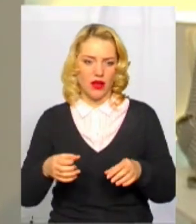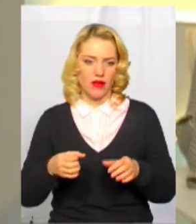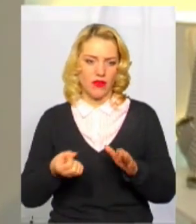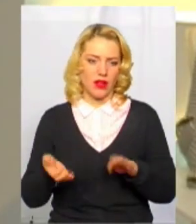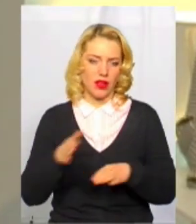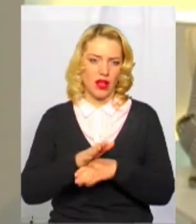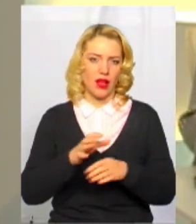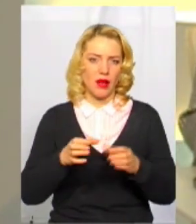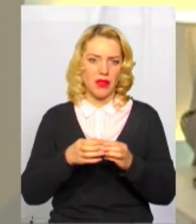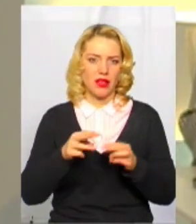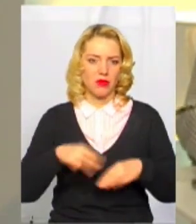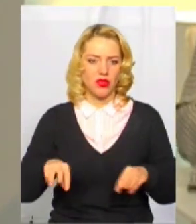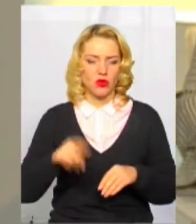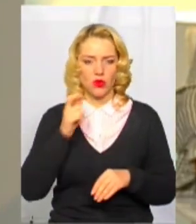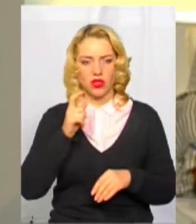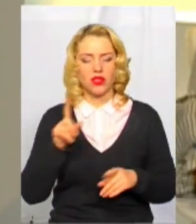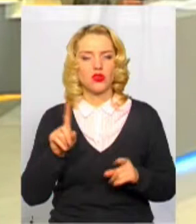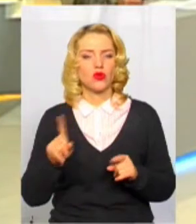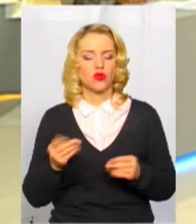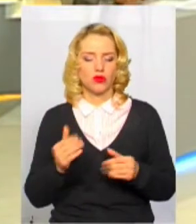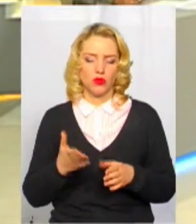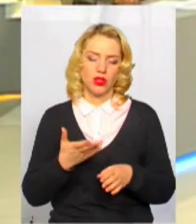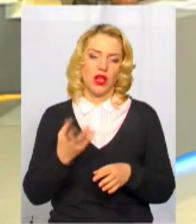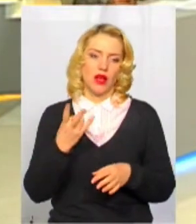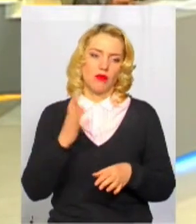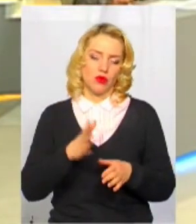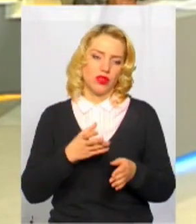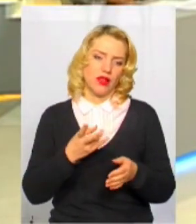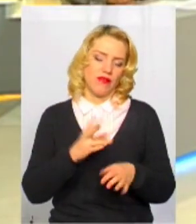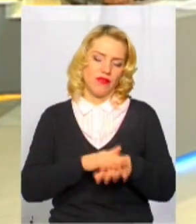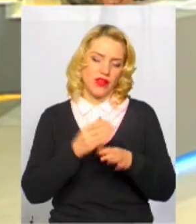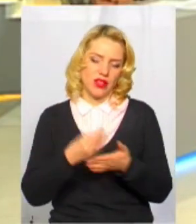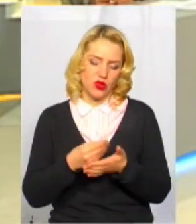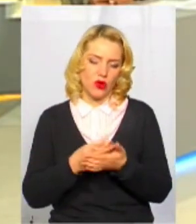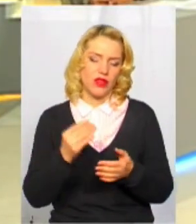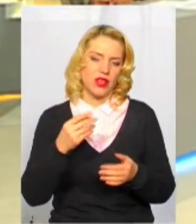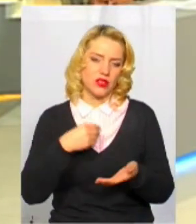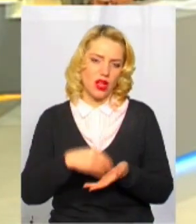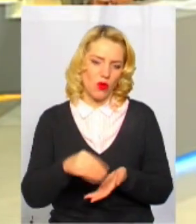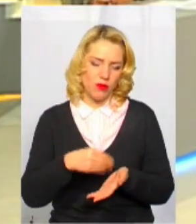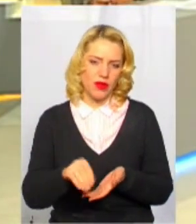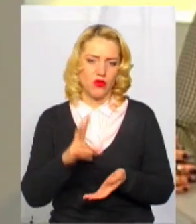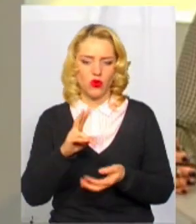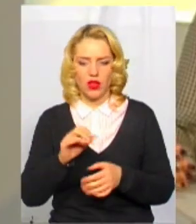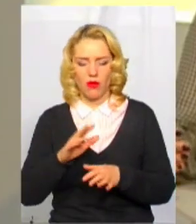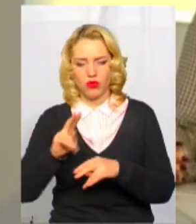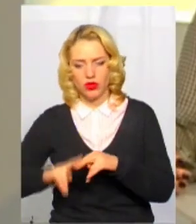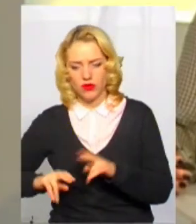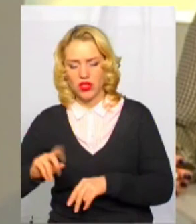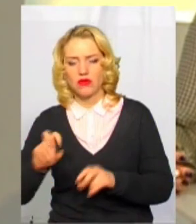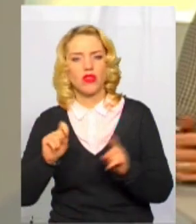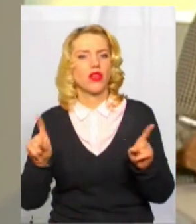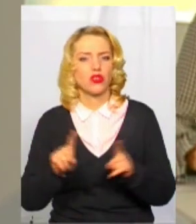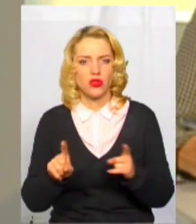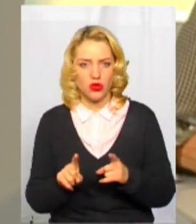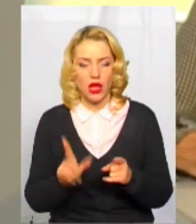На що ці кошти будуть? Буде сума на будівництво, буде йти на закупівлю, буде йти на що? Тоді вже ми чітко будемо мати і кошти,